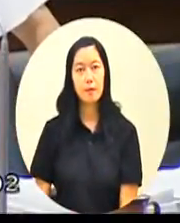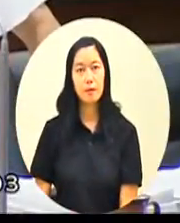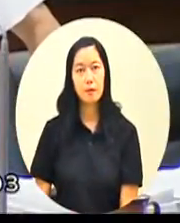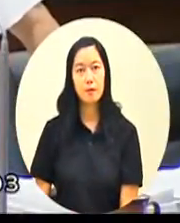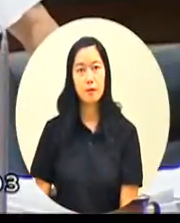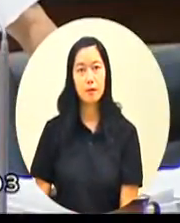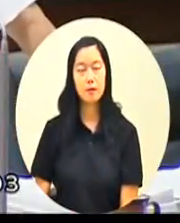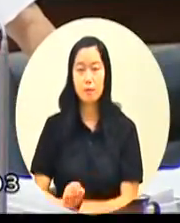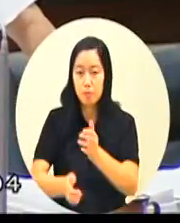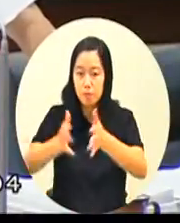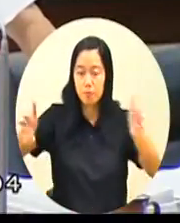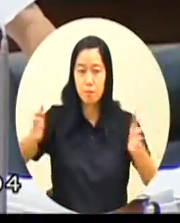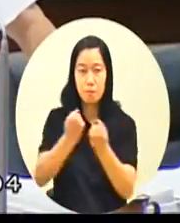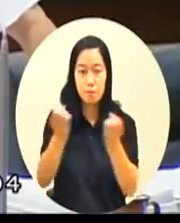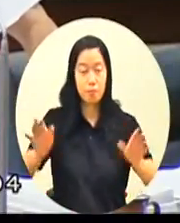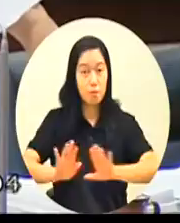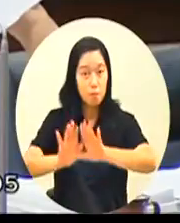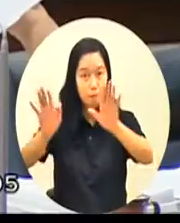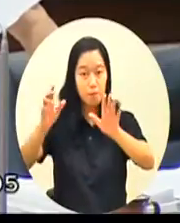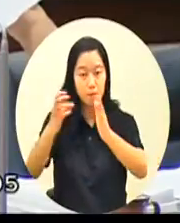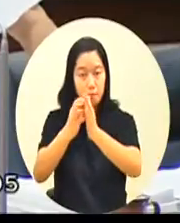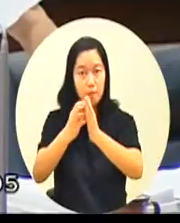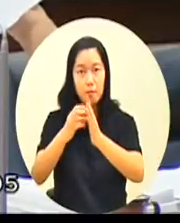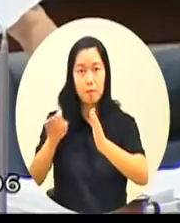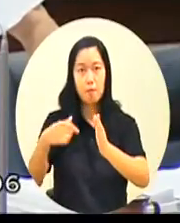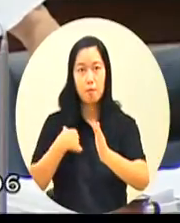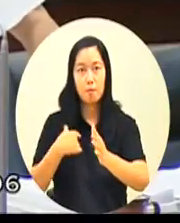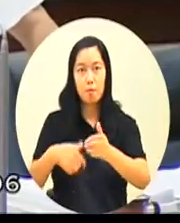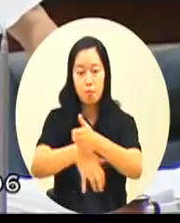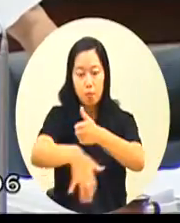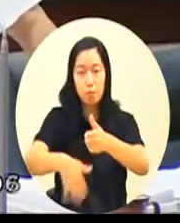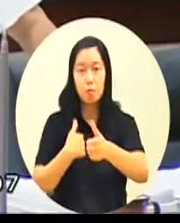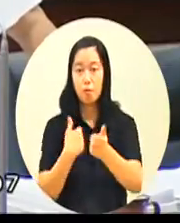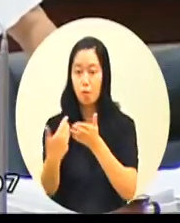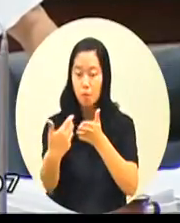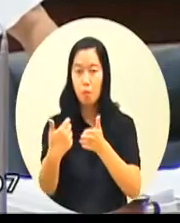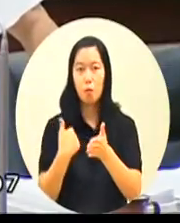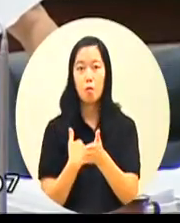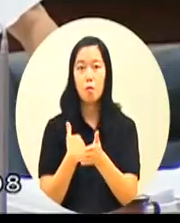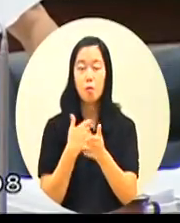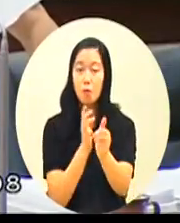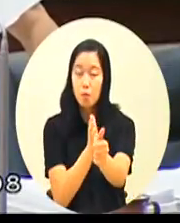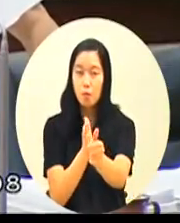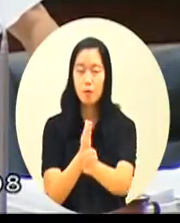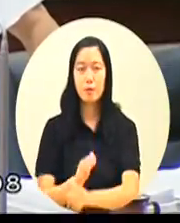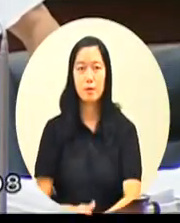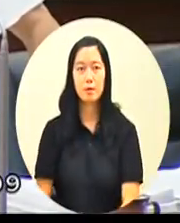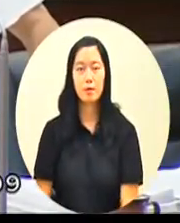想跟都阿局那在都阿局的部门咨询，我也有跟他请教过，